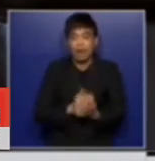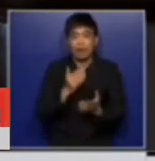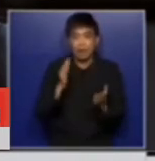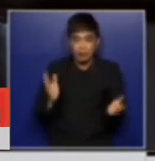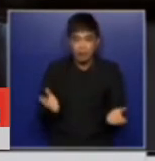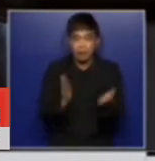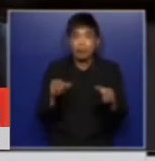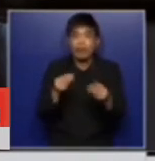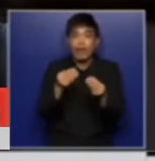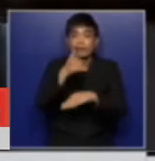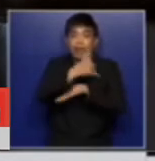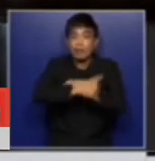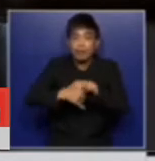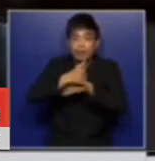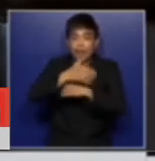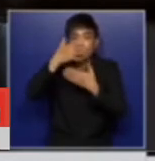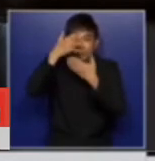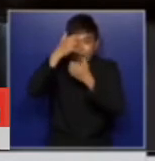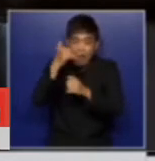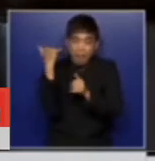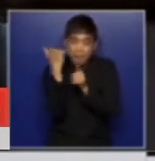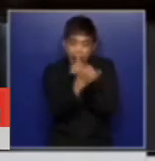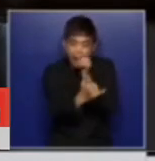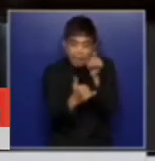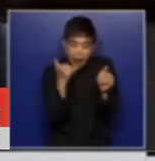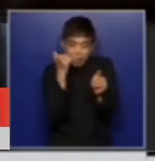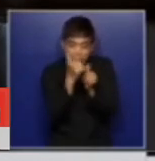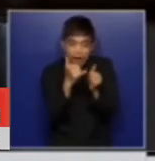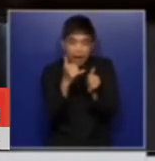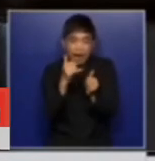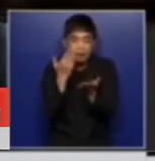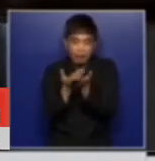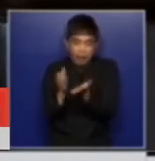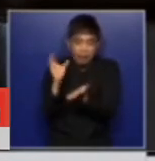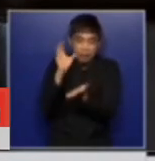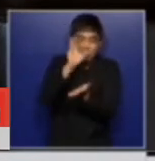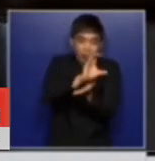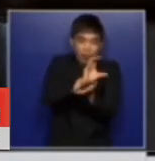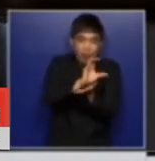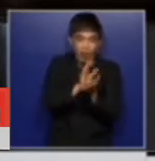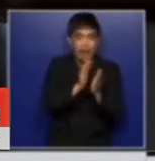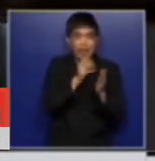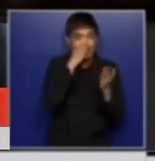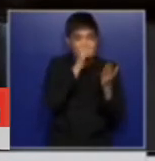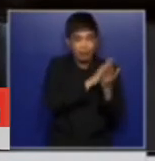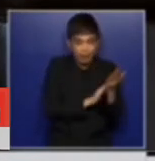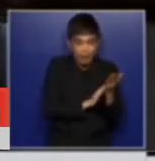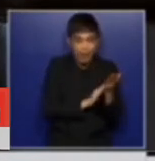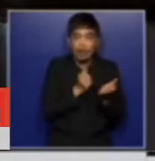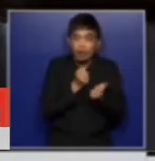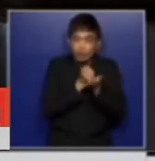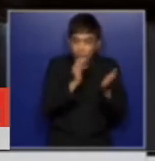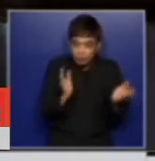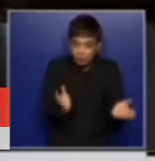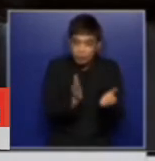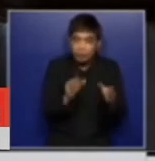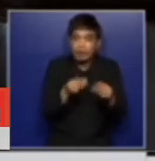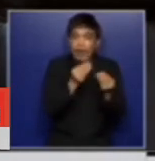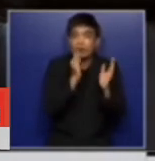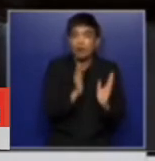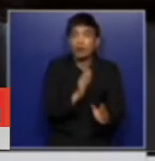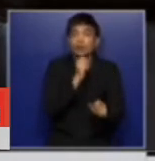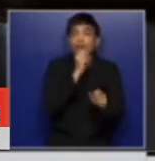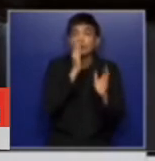ถุประสงค์ในการที่จะเร่งรัดการลงทุนให้มีการสร้างงานเพิ่มรายได้ให้กับคนไทยเพื่อการนี้